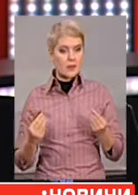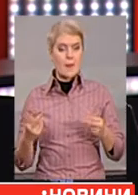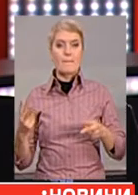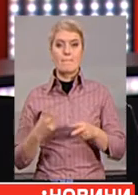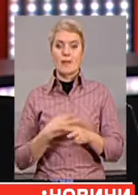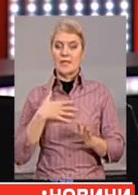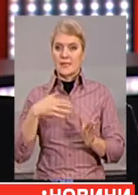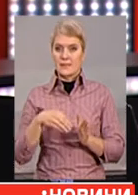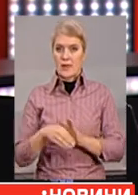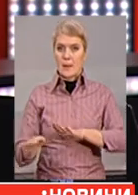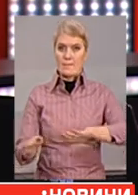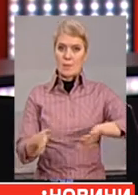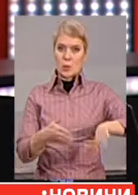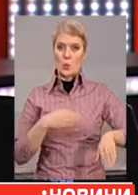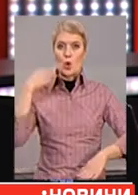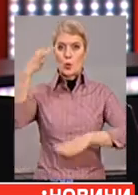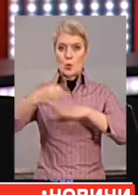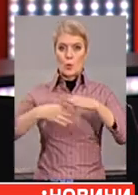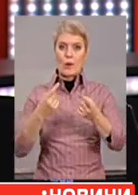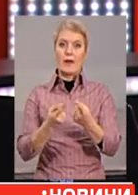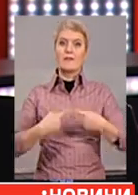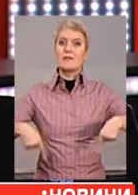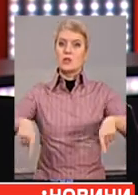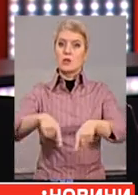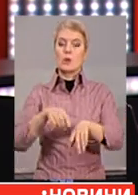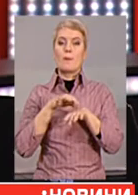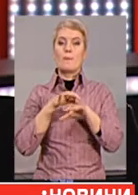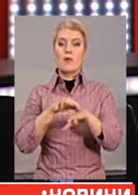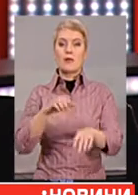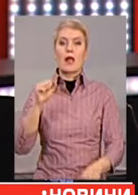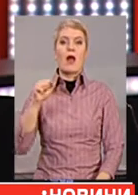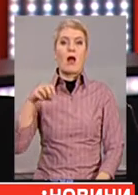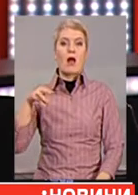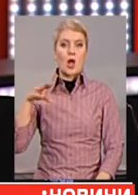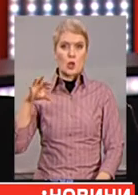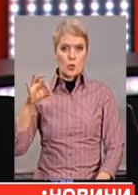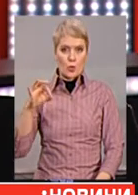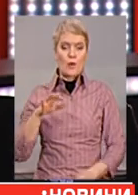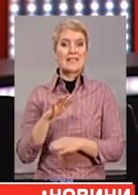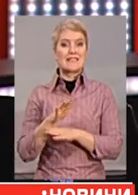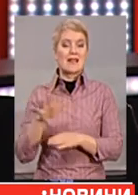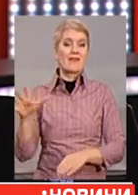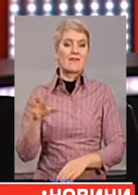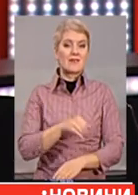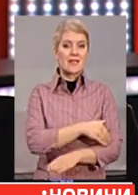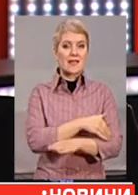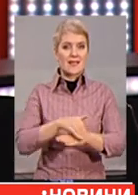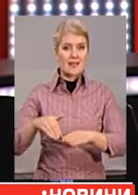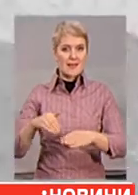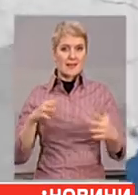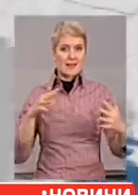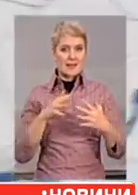Без втрат минула доба в зоні проведення АТО на сході України. Про це звітують у штабі. Стріляли по всій лінії зіткнення.